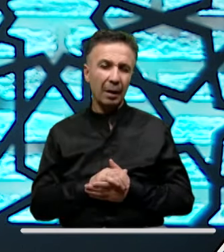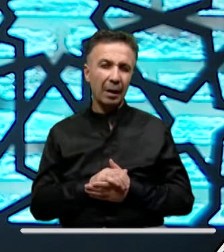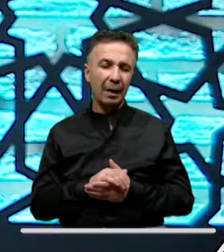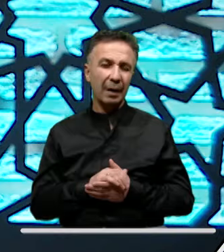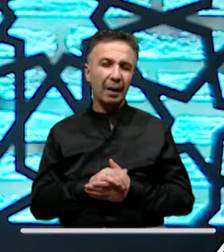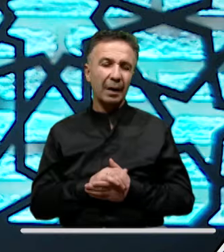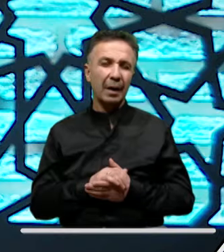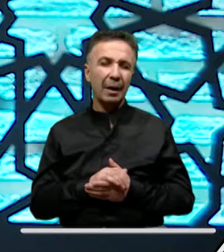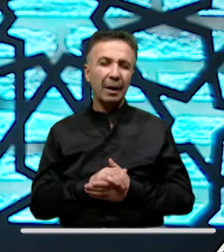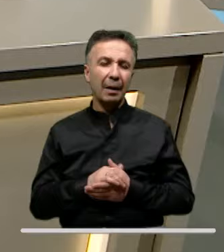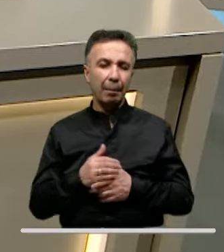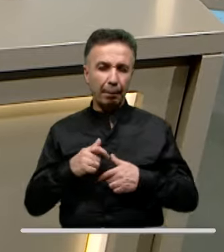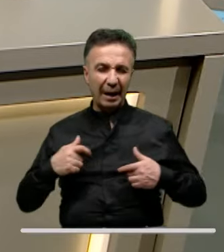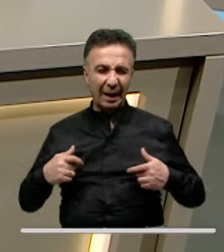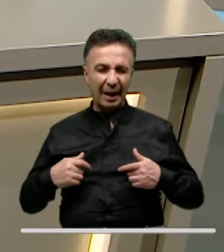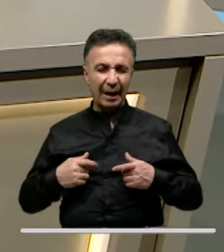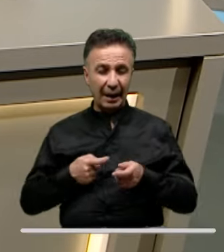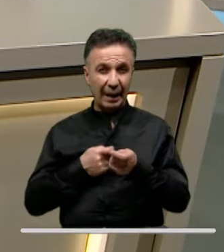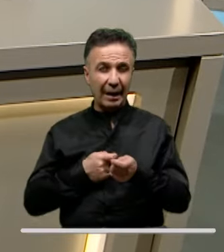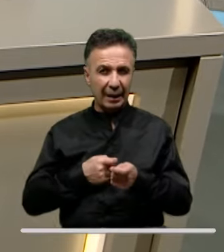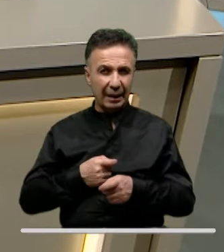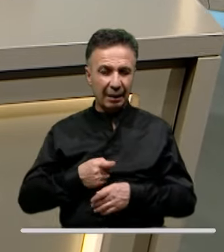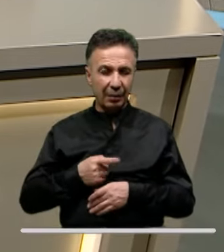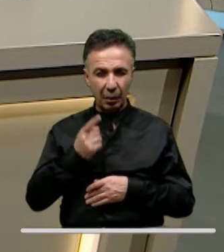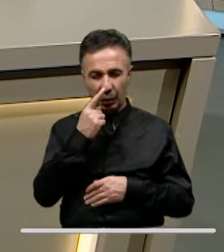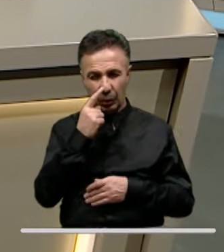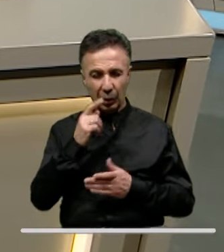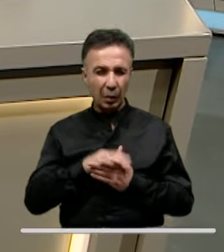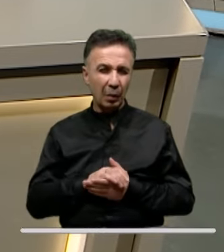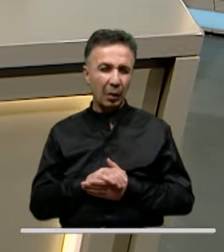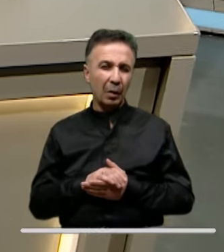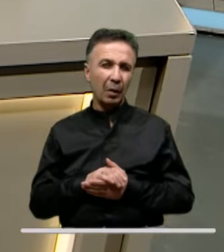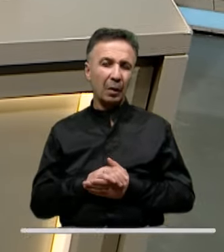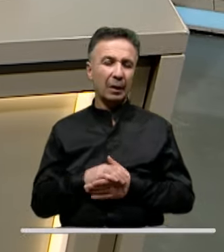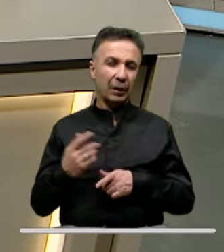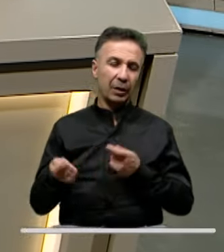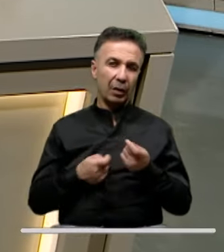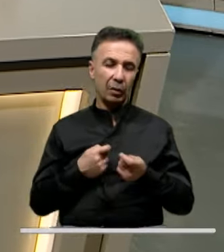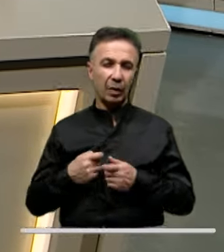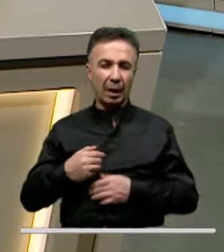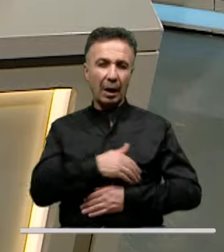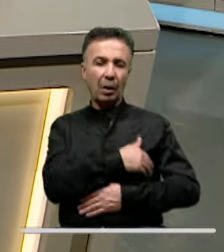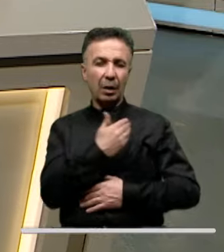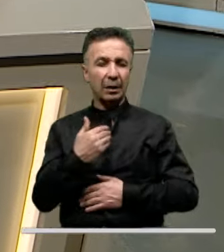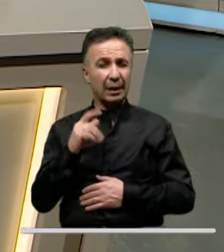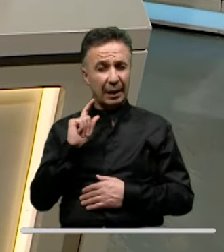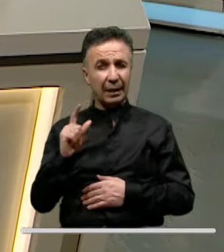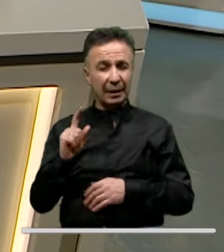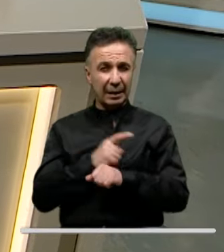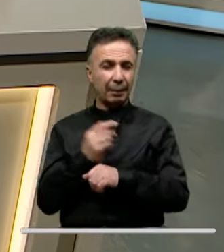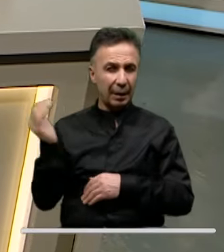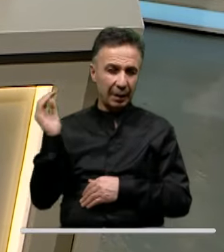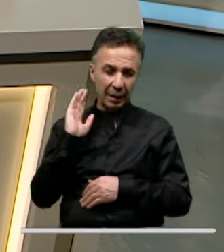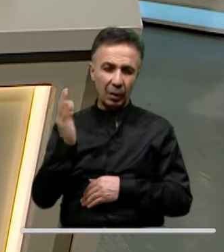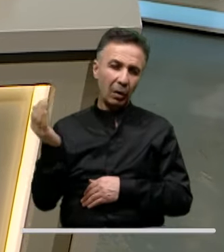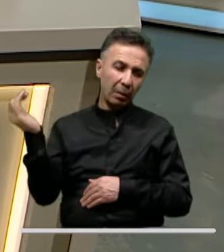Müdürlüğü'nde avukattır. Maşallah. Onun adına şu anda da arabam var. Yine Ankara'da mesela gerektiği zaman gidiyorum, alıyorum,